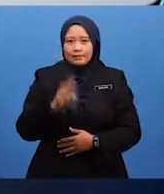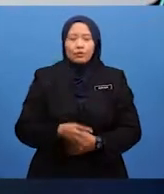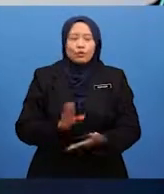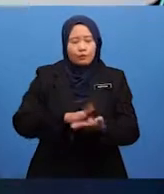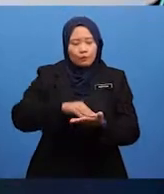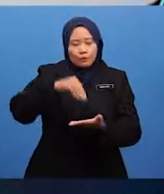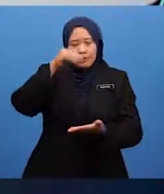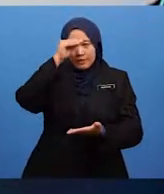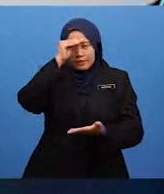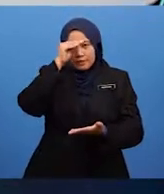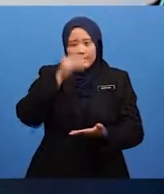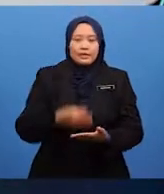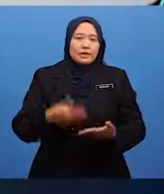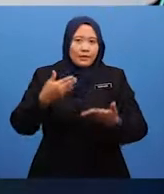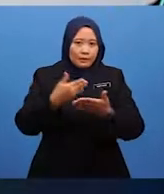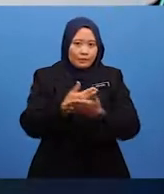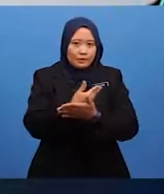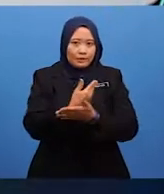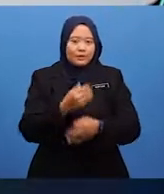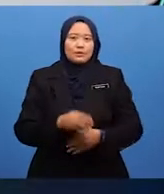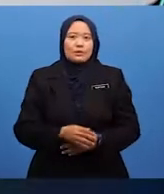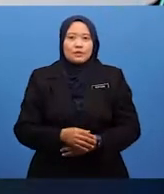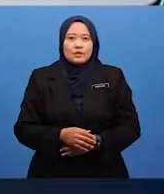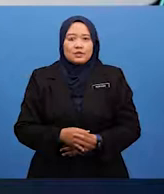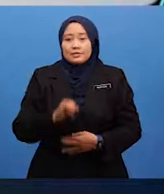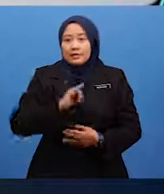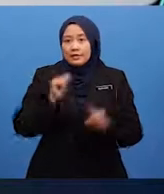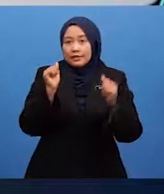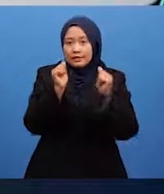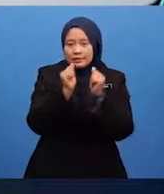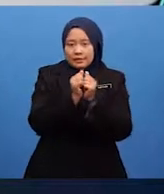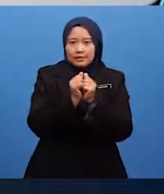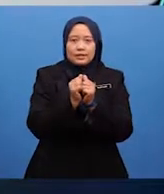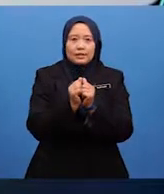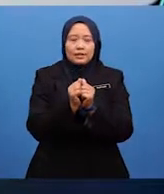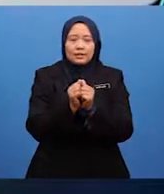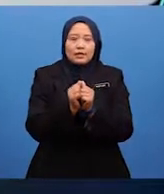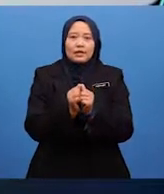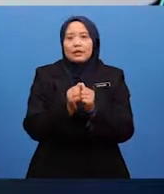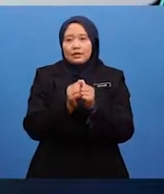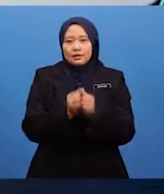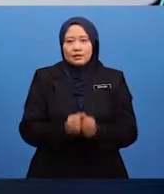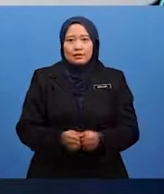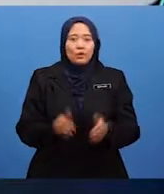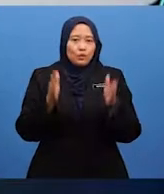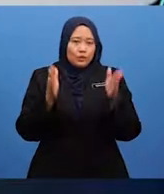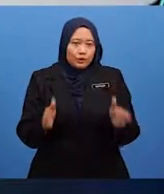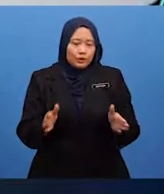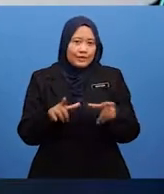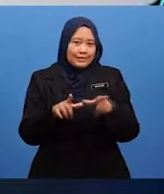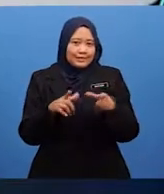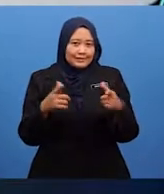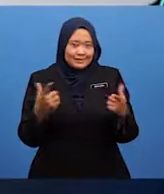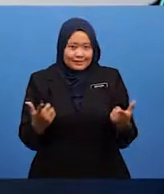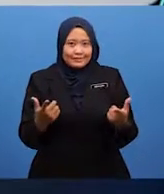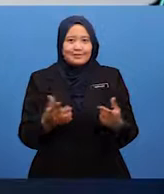baru dan pastinya pada hari ini Knowles tidak perseorangan tetapi ditemani seorang jejak Lia cukup handsome ganteng